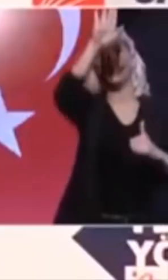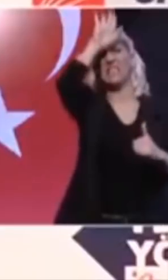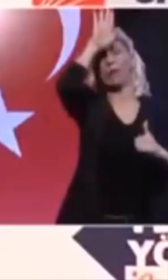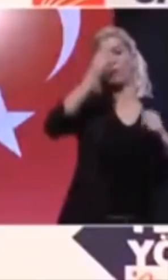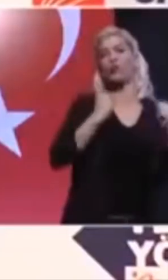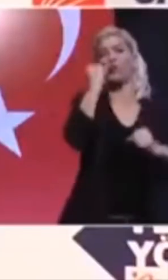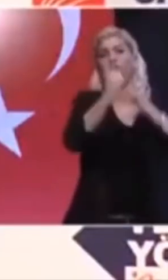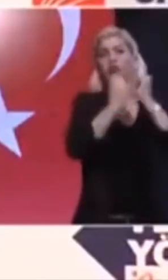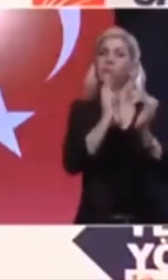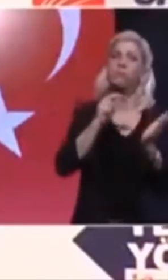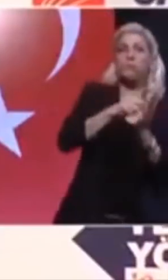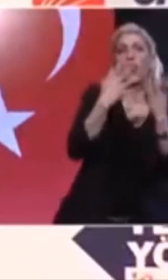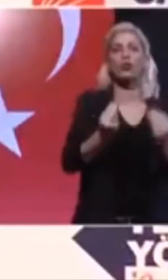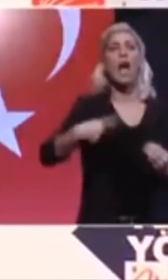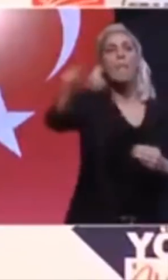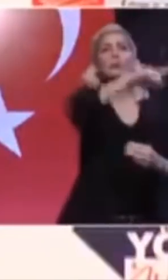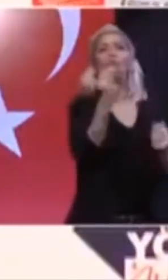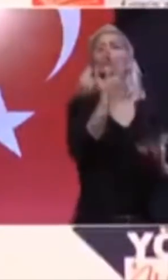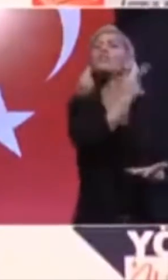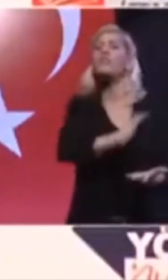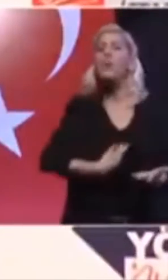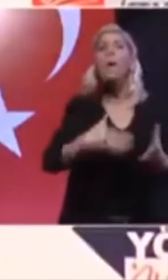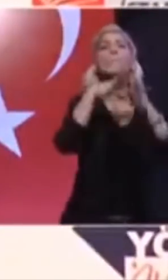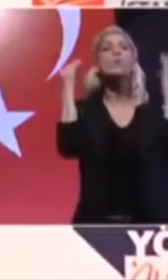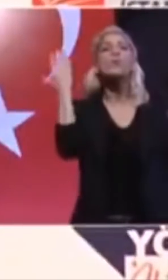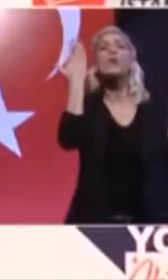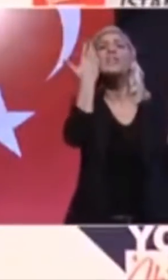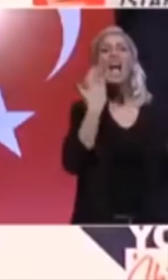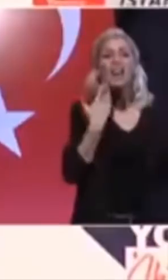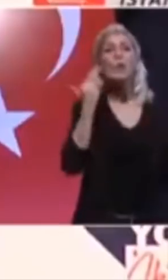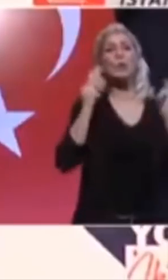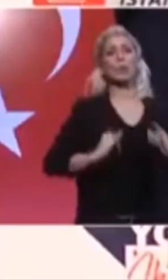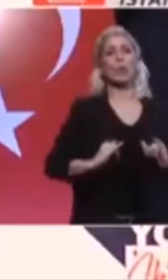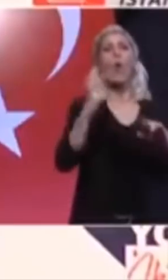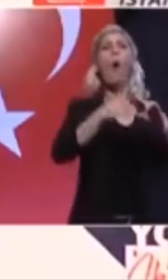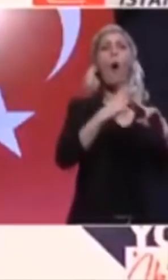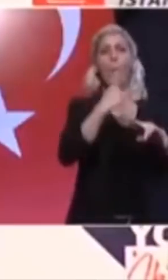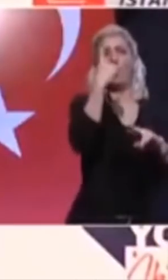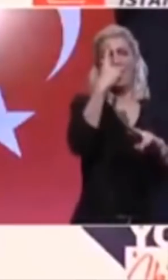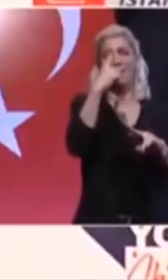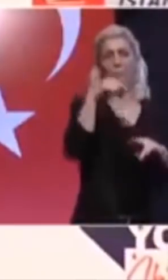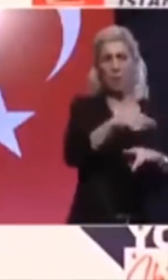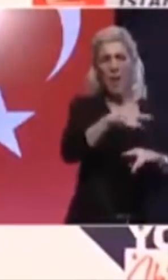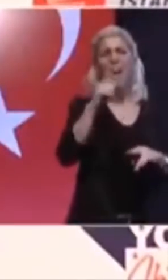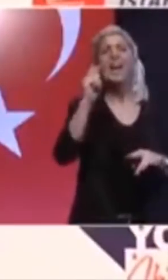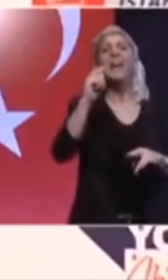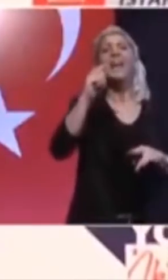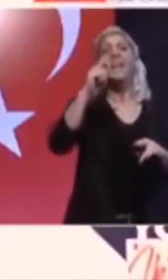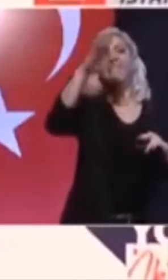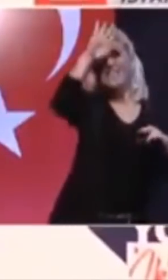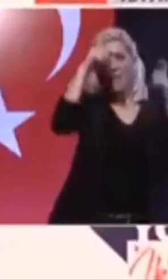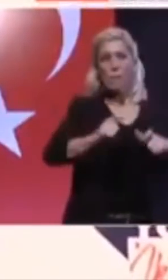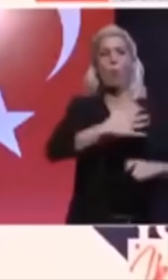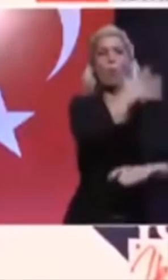yapacağız. Hepinizi çok seviyor. Mutlu, huzurlu, keyifli, örnek bir il kongresi olmasını diliyor.